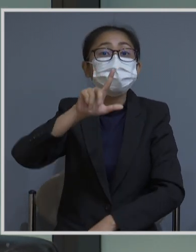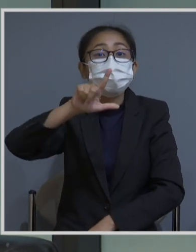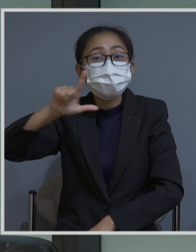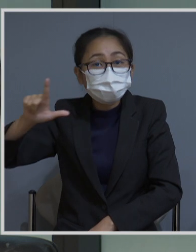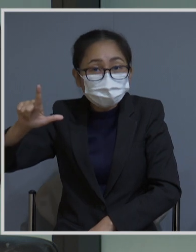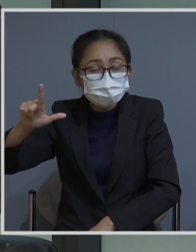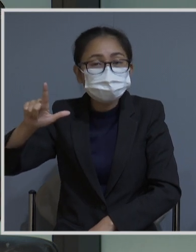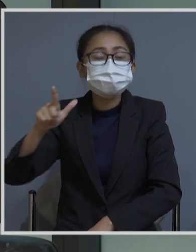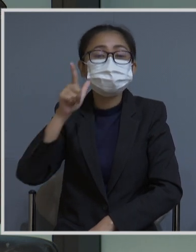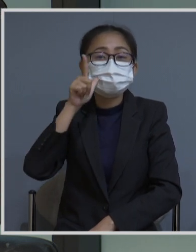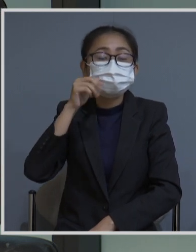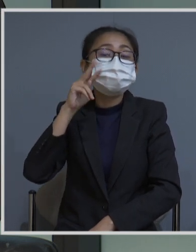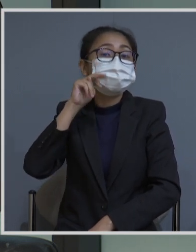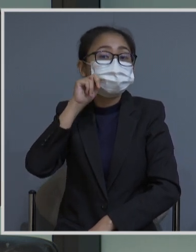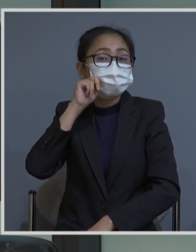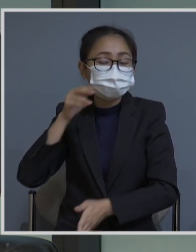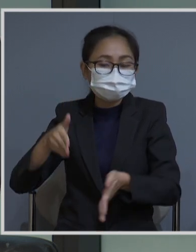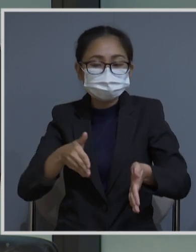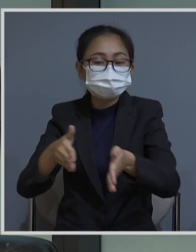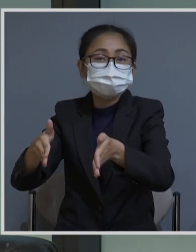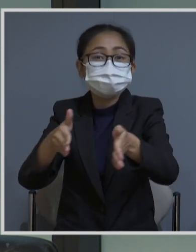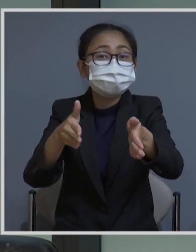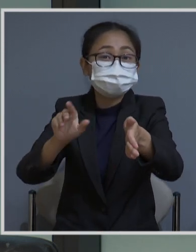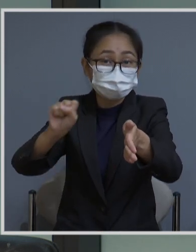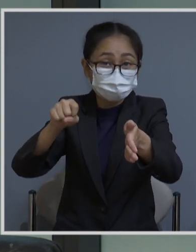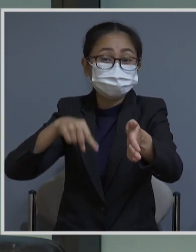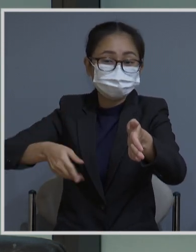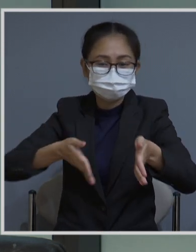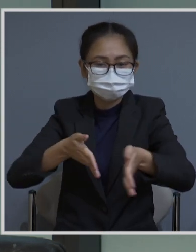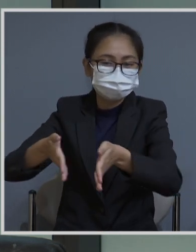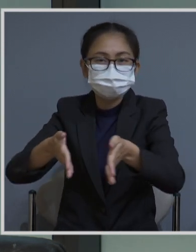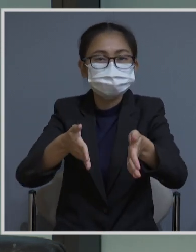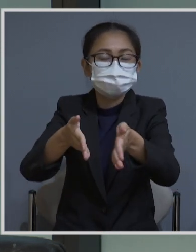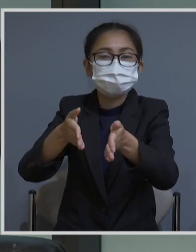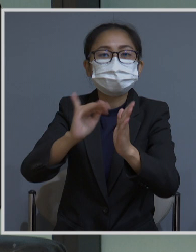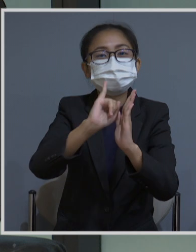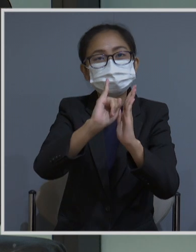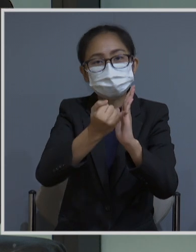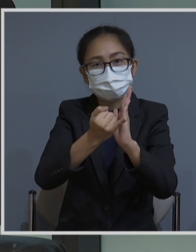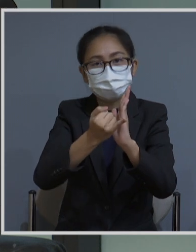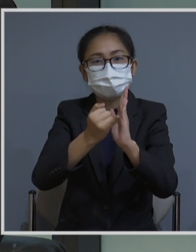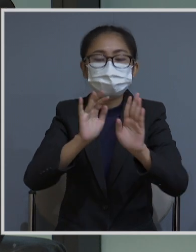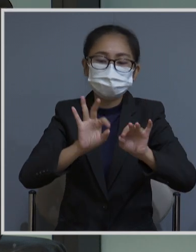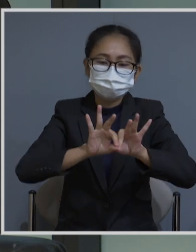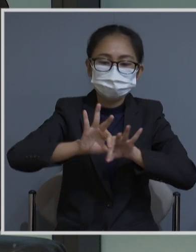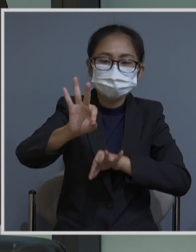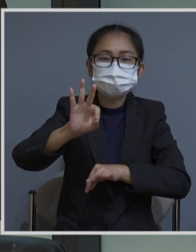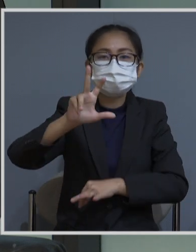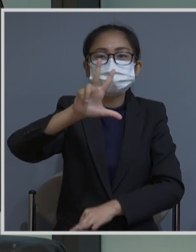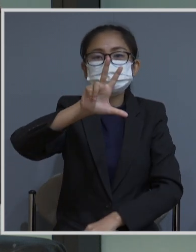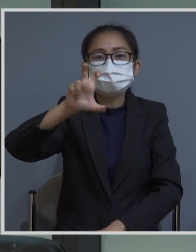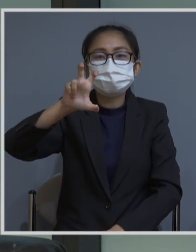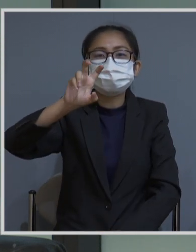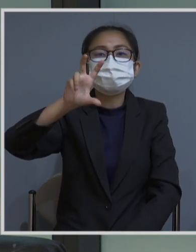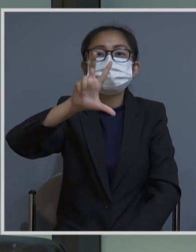น้ำสงครามเนี่ยผ่านบริเวณในเขตจังหวัดท่านเนี่ยประมาณ 300กิโลกรัมเอ่อ